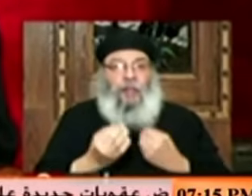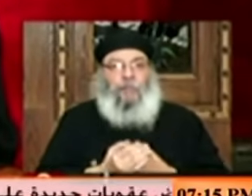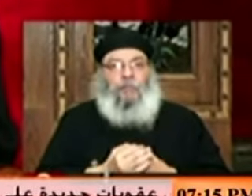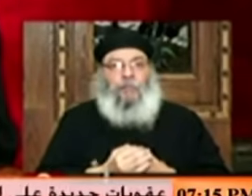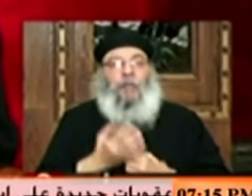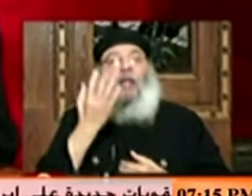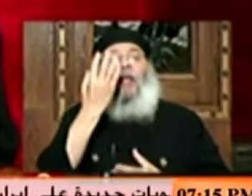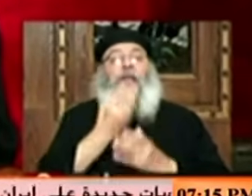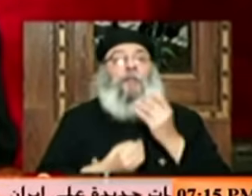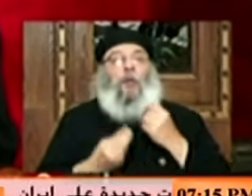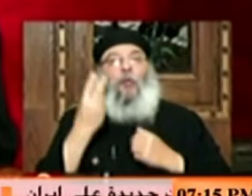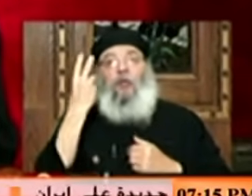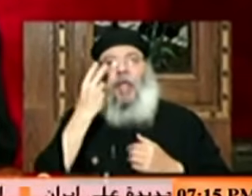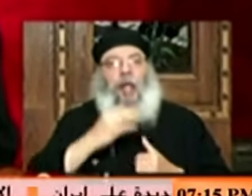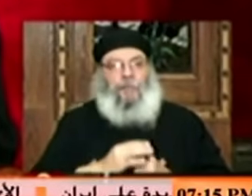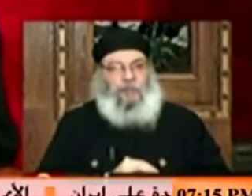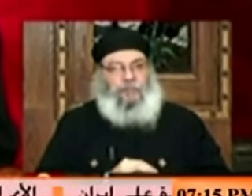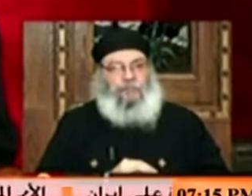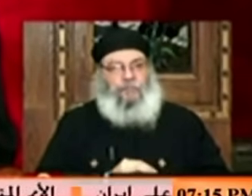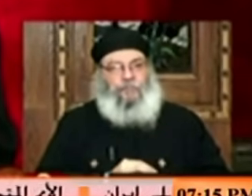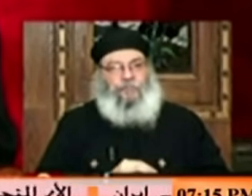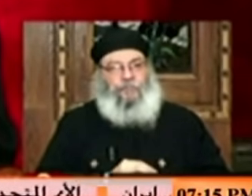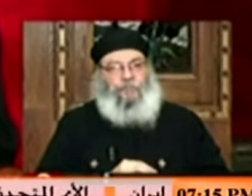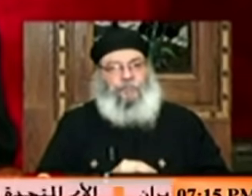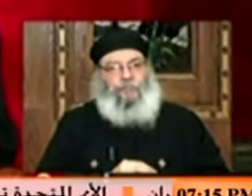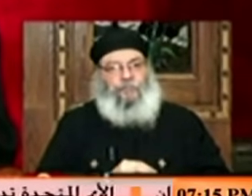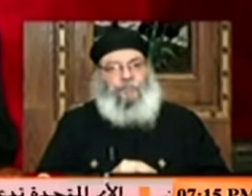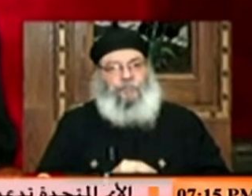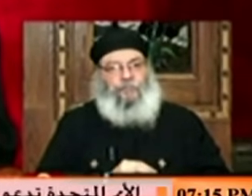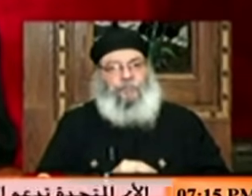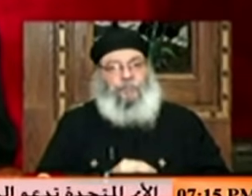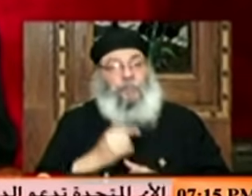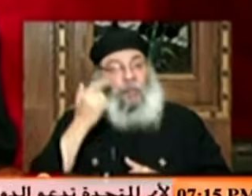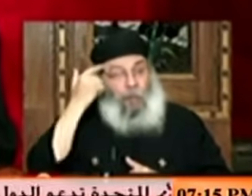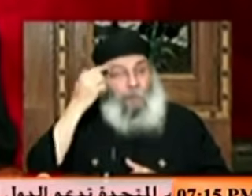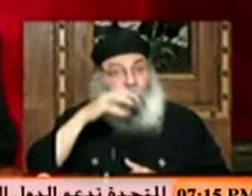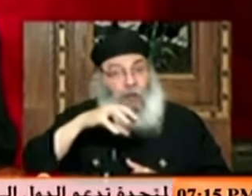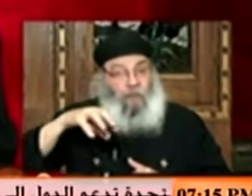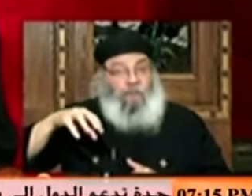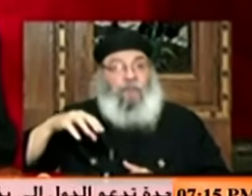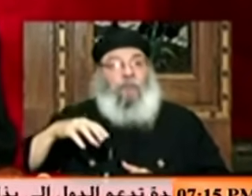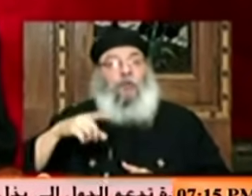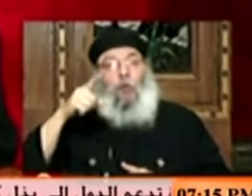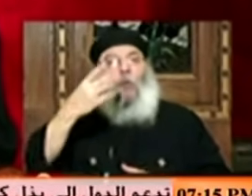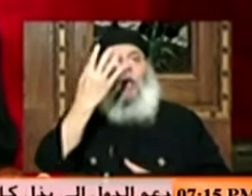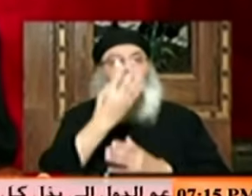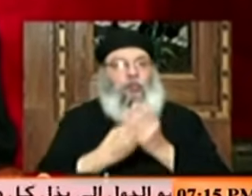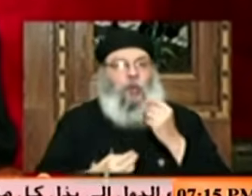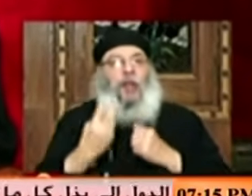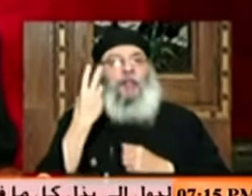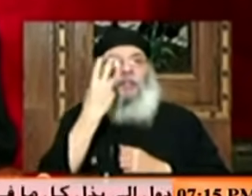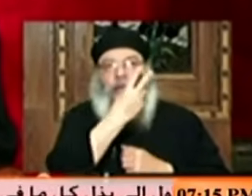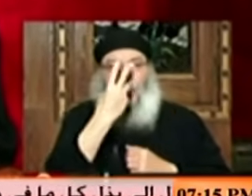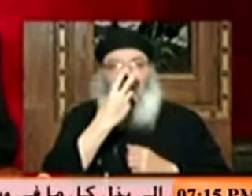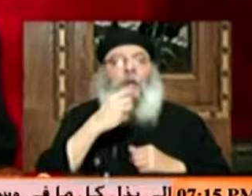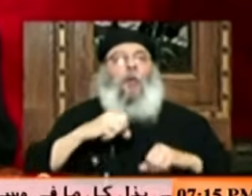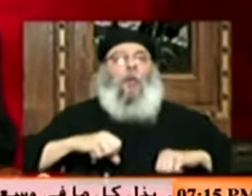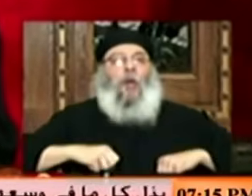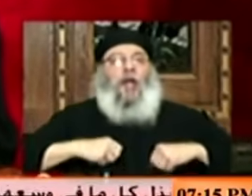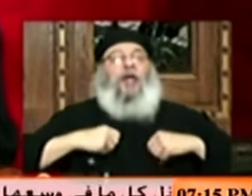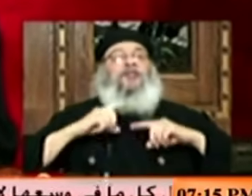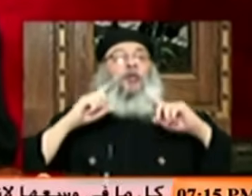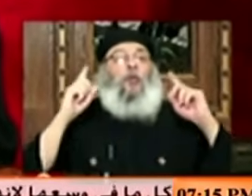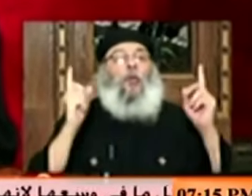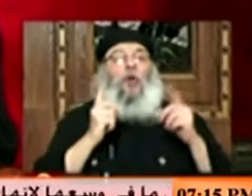المولود اعمى المولود ومعروف في كل البلد وانه اتولد اعمى وعاش عمره اعمى